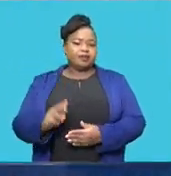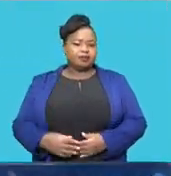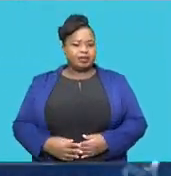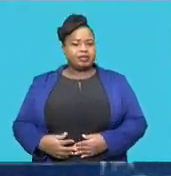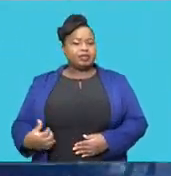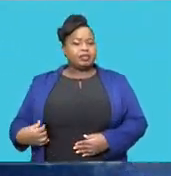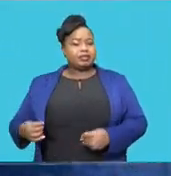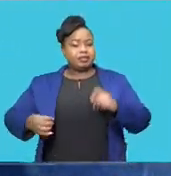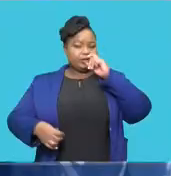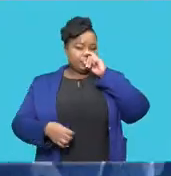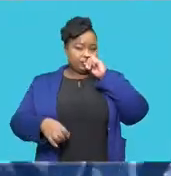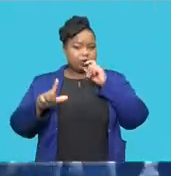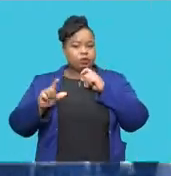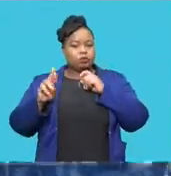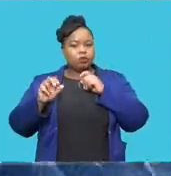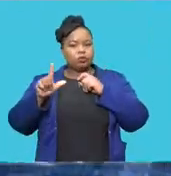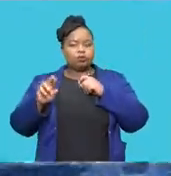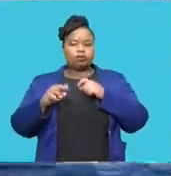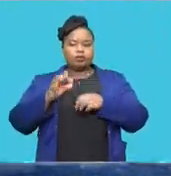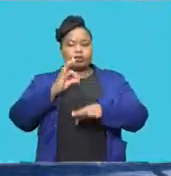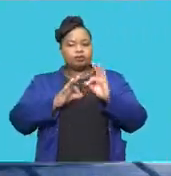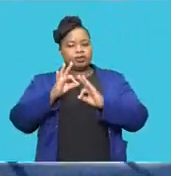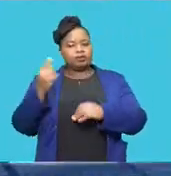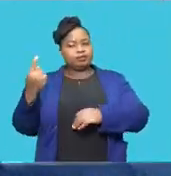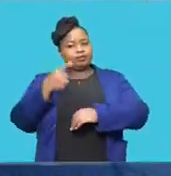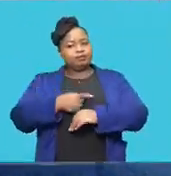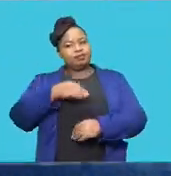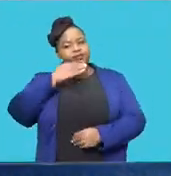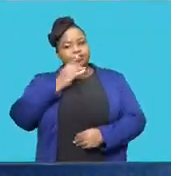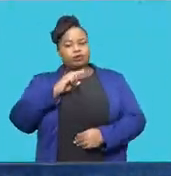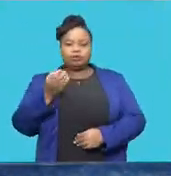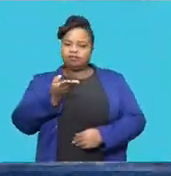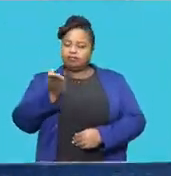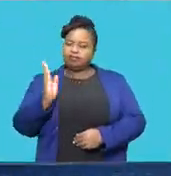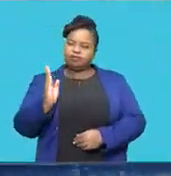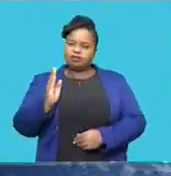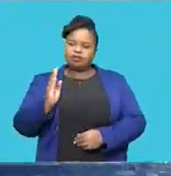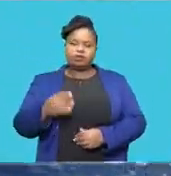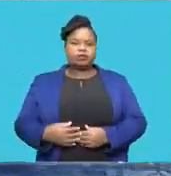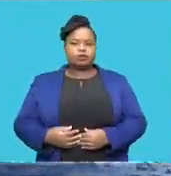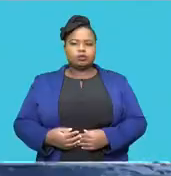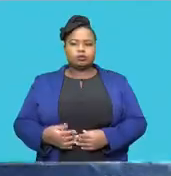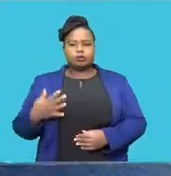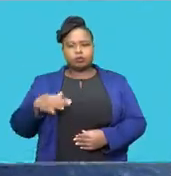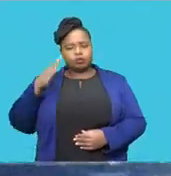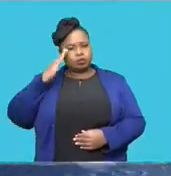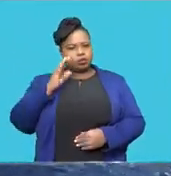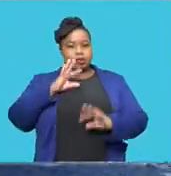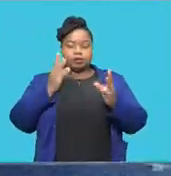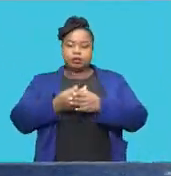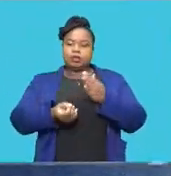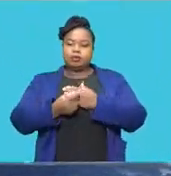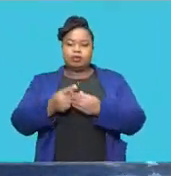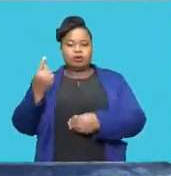usisilulu uzosixelela into yokuba eli langa lanamhlanje litsho ukuthini na kuye belusapho nokuba mhlawumbi izinto ezenzeka ngala nyaka igazi